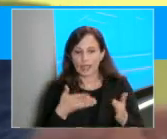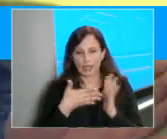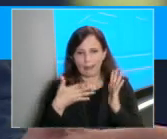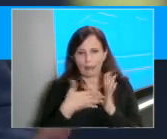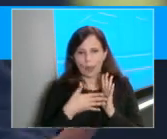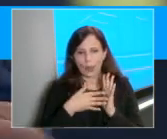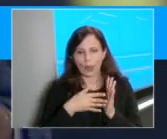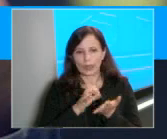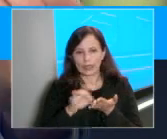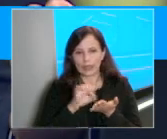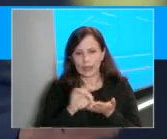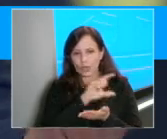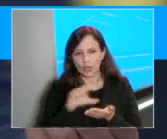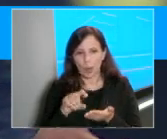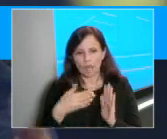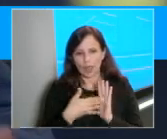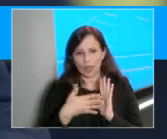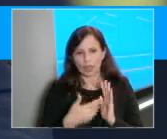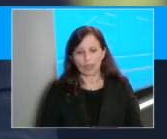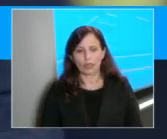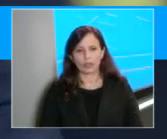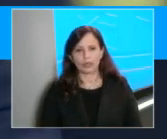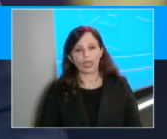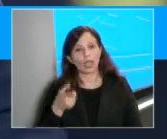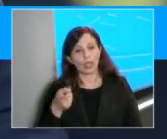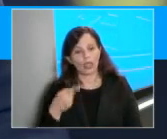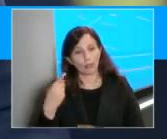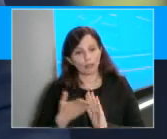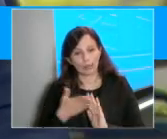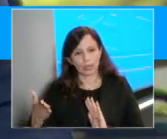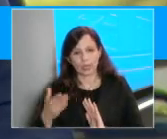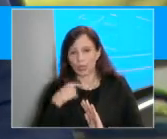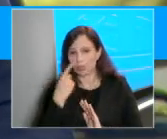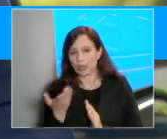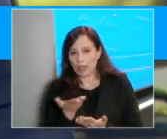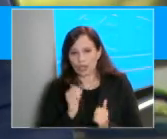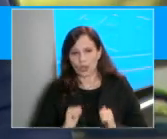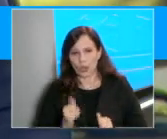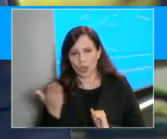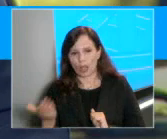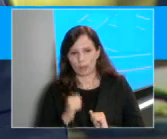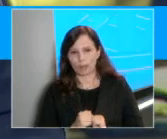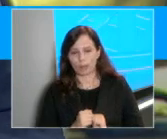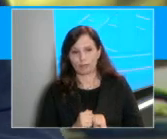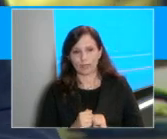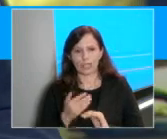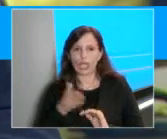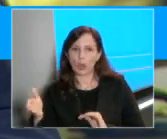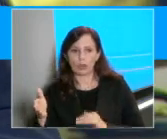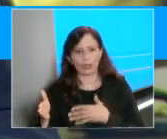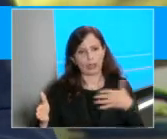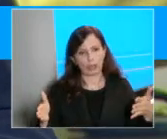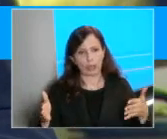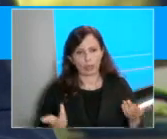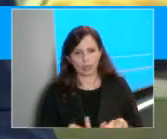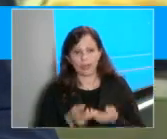זה משהו שנייה. אחר. עכשיו, זה, לא, זה עניין אחר אפשר, לחלוטין. אתם כל פעם בצד שלכם, בגוש של הימין, אתם לוקחים רק את מה שנוח לכם. בואו ניקח את הגדול ביותר, בואו ניקח את הקטן במדינה,